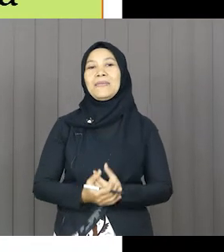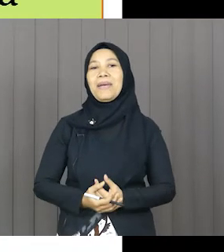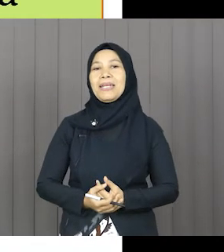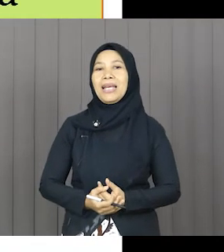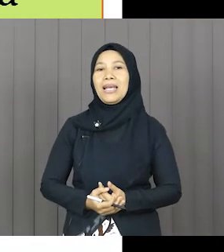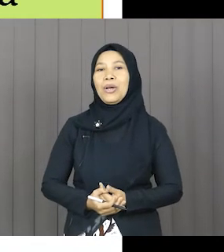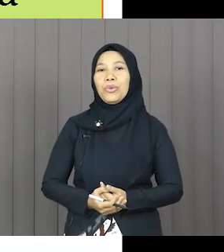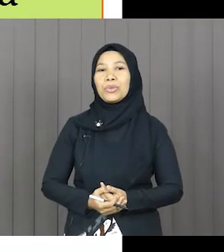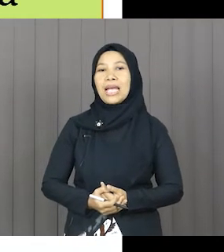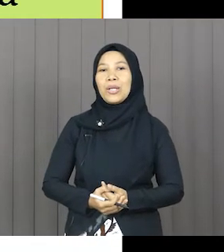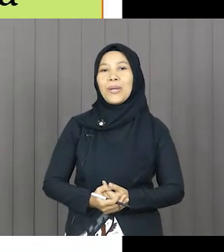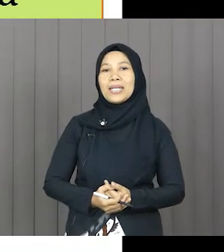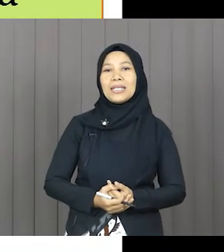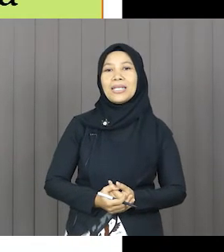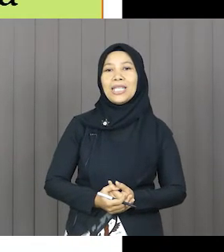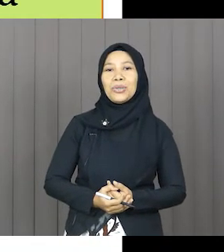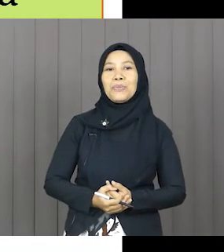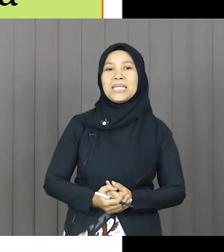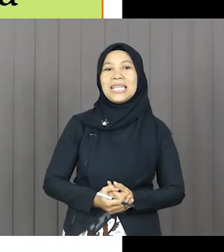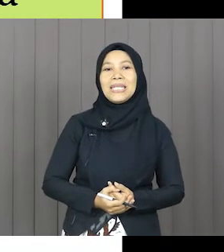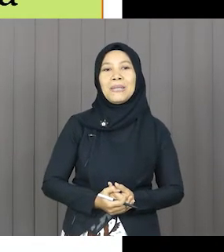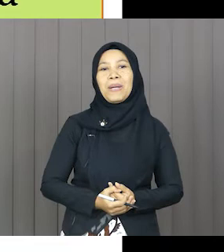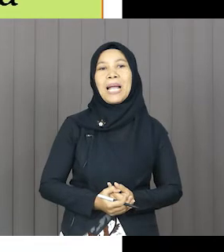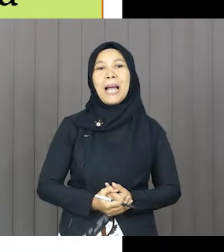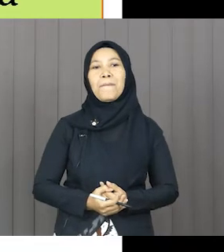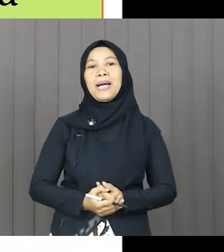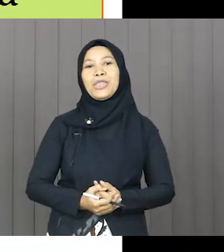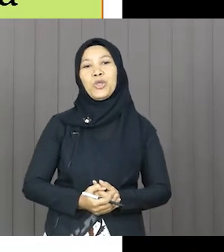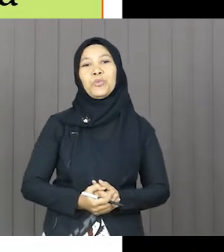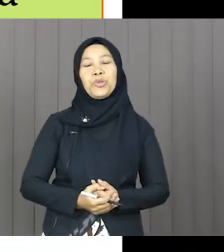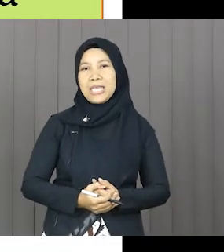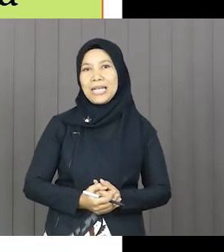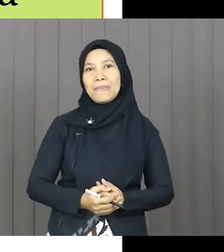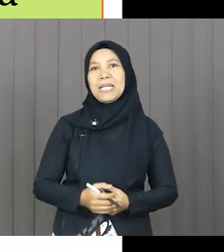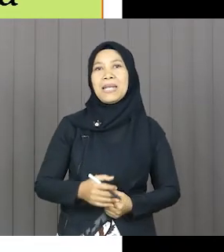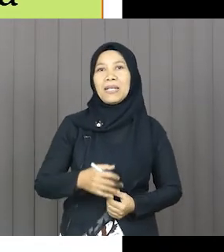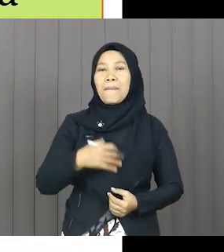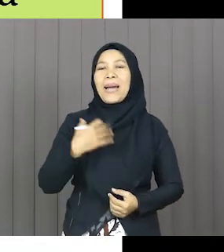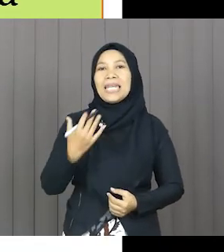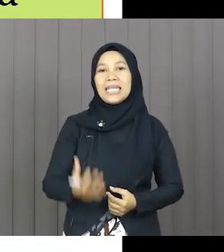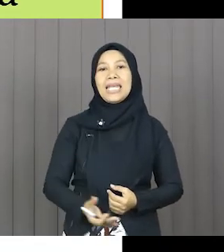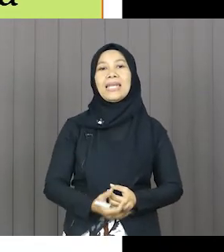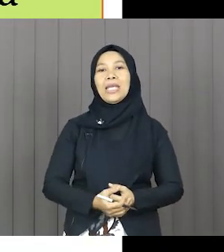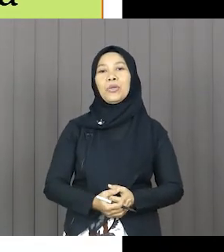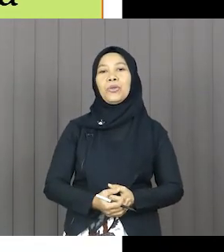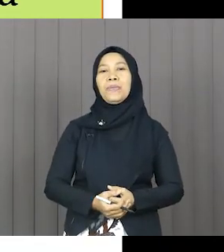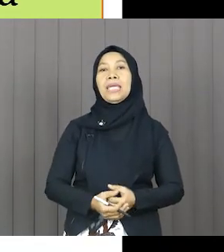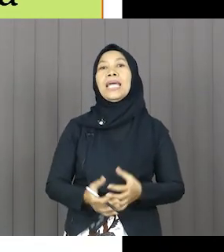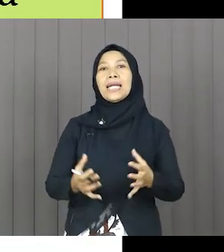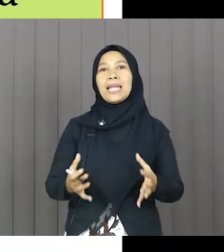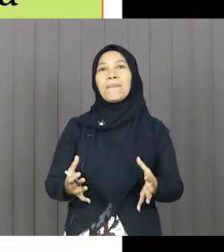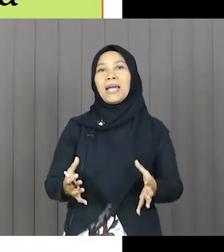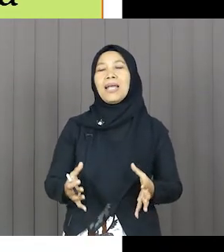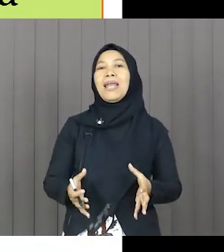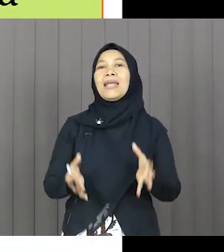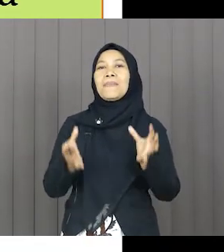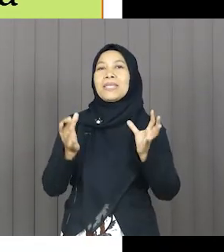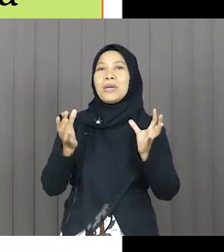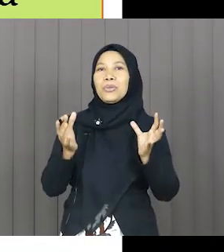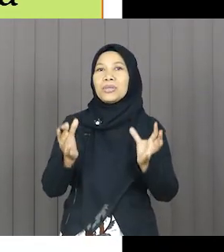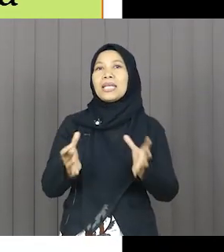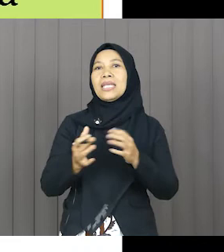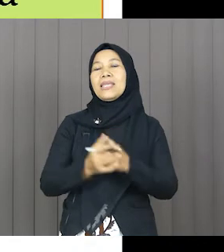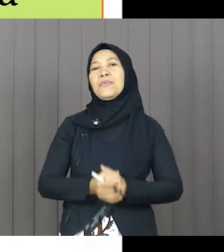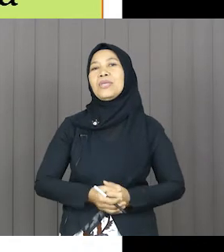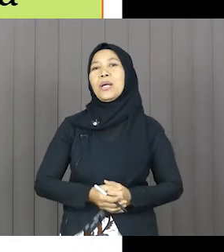kelemahan daripada utang luar negeri itu menjadi penghambat tumbuhnya kemandirian ekonomi. Kenapa?